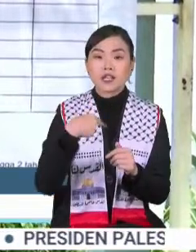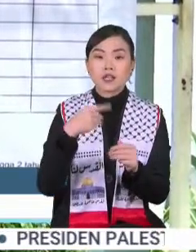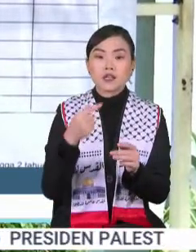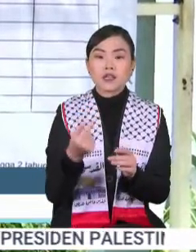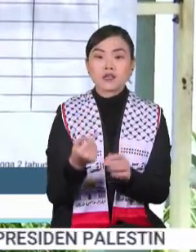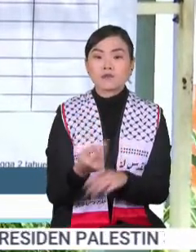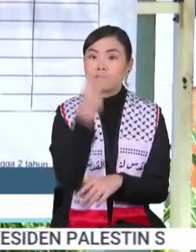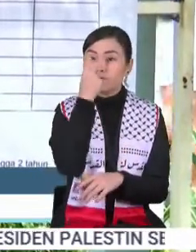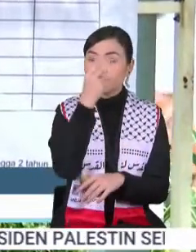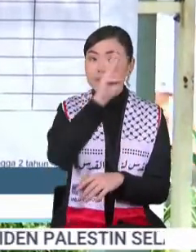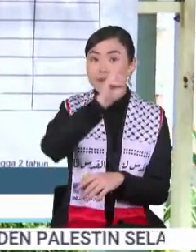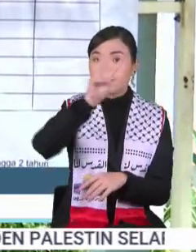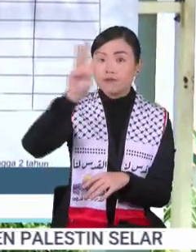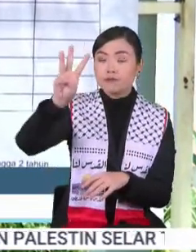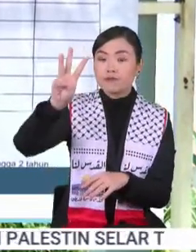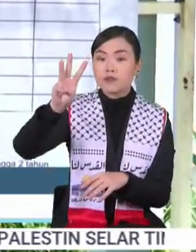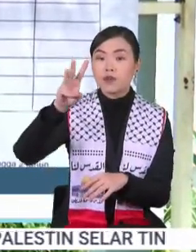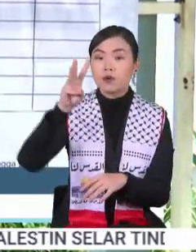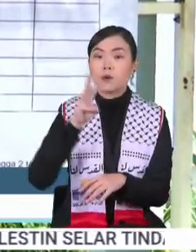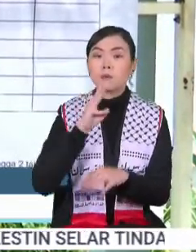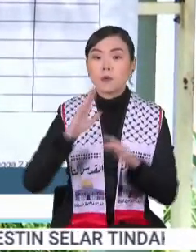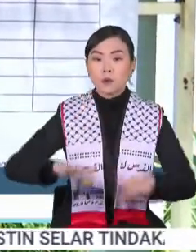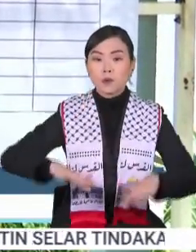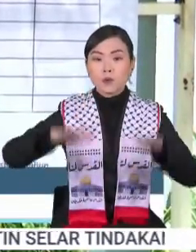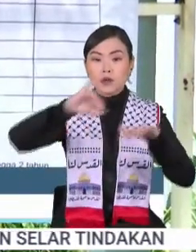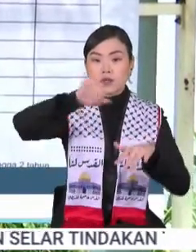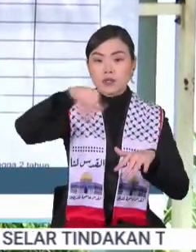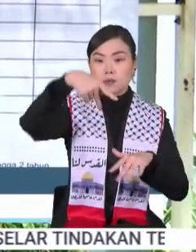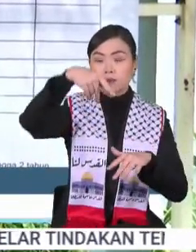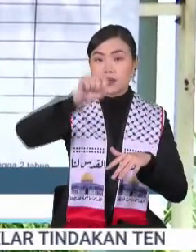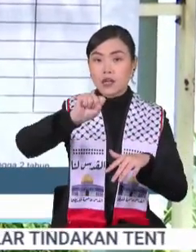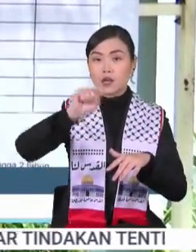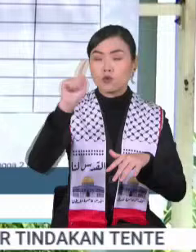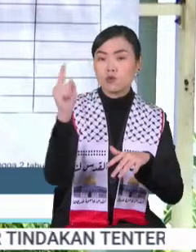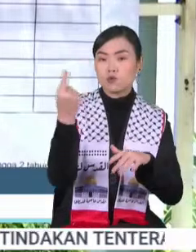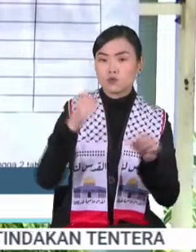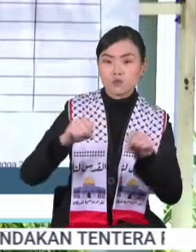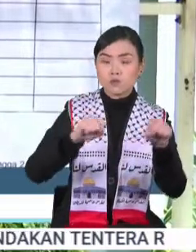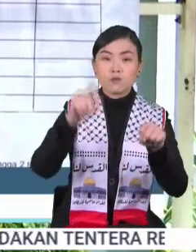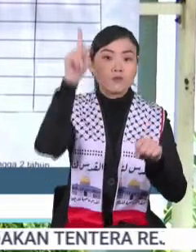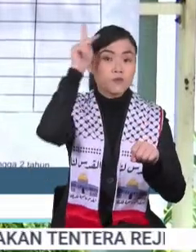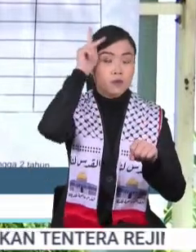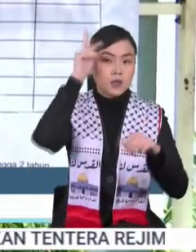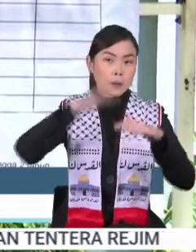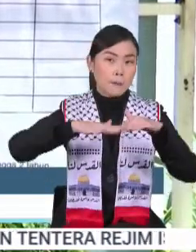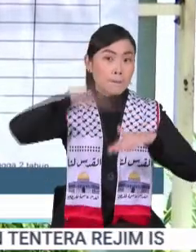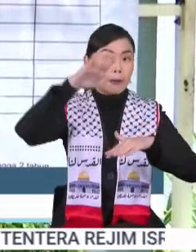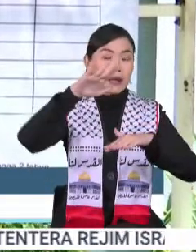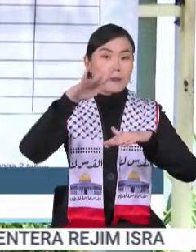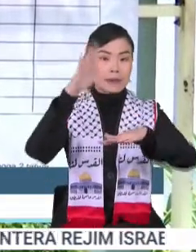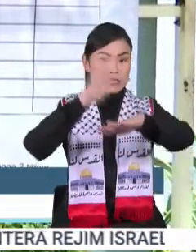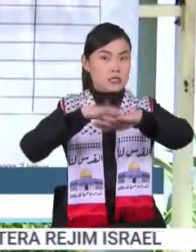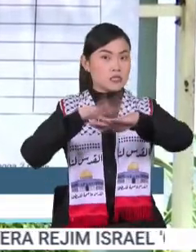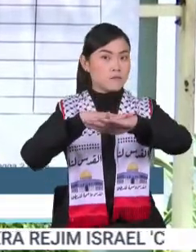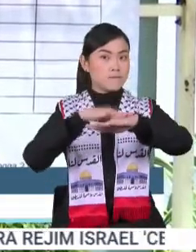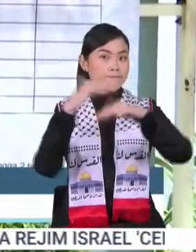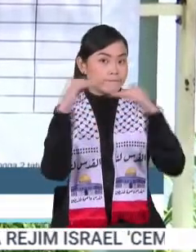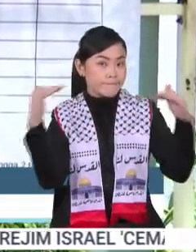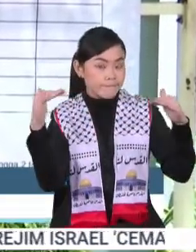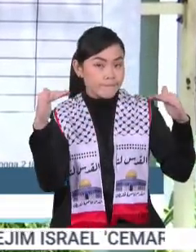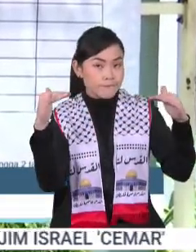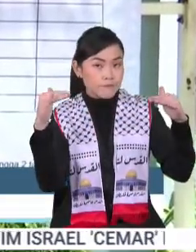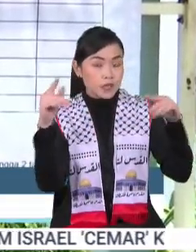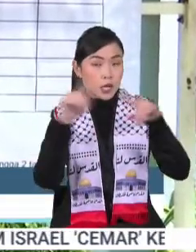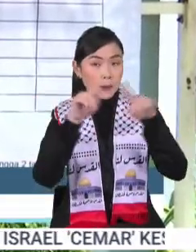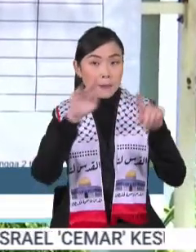sesawan publ info banjir JPS hanya Sungai Kelantan di Kuala kerai melepasi paras amaran manakala sungai di jambatan melor